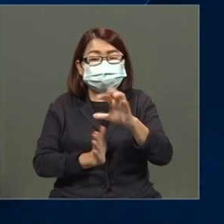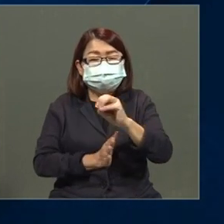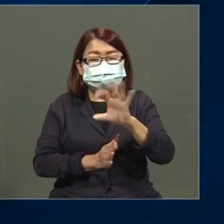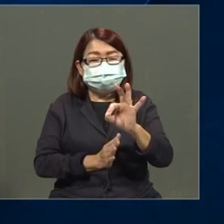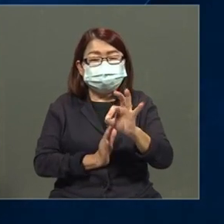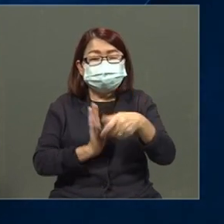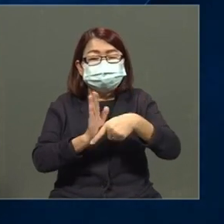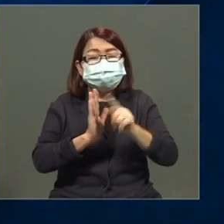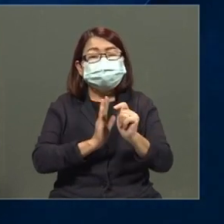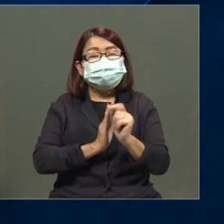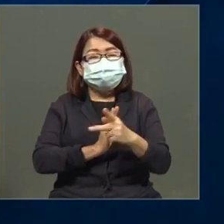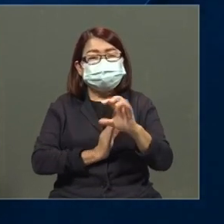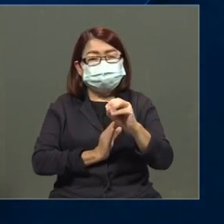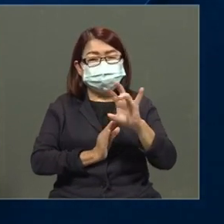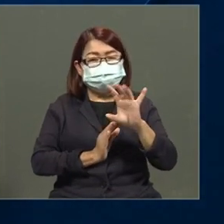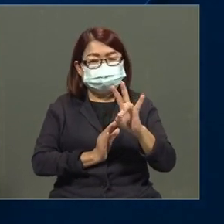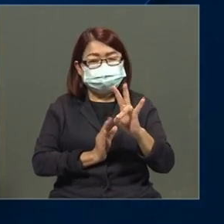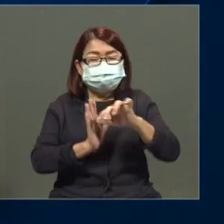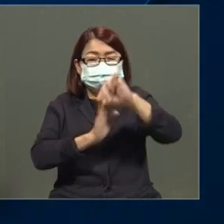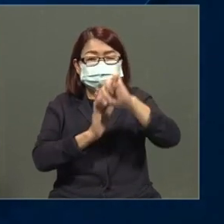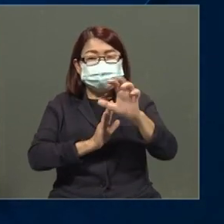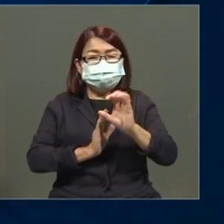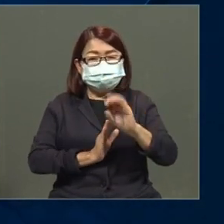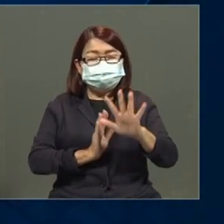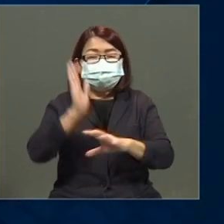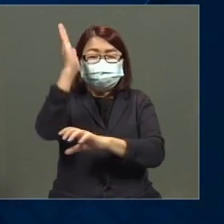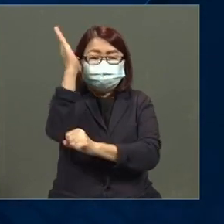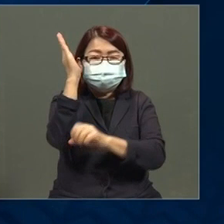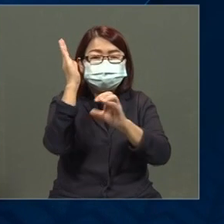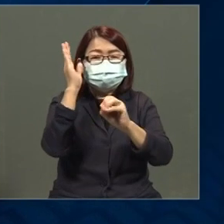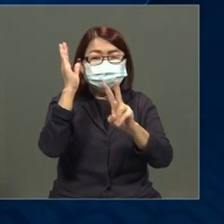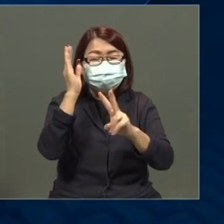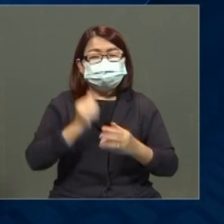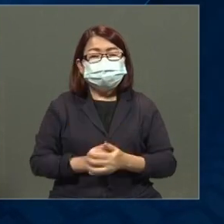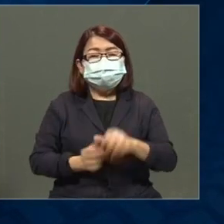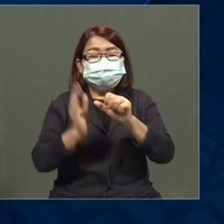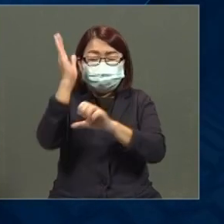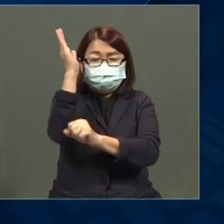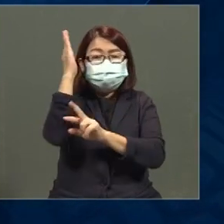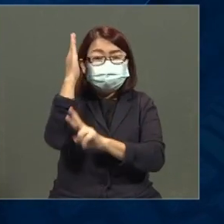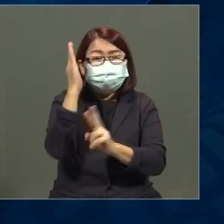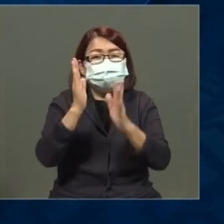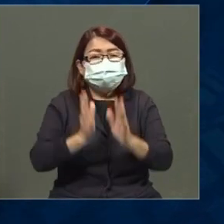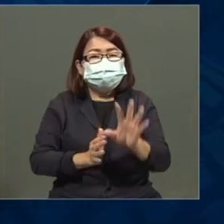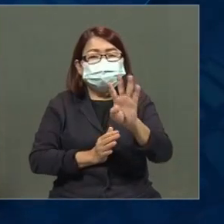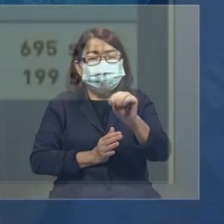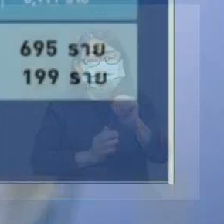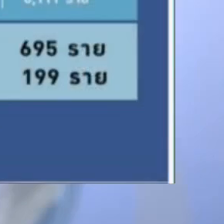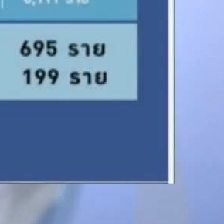านี57เชียงใหม่55รายนะคะสงขลา52สุราษฎร์ธานี40และน